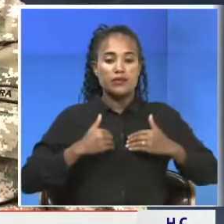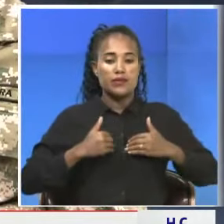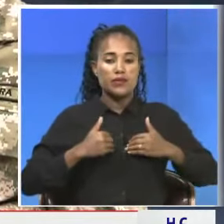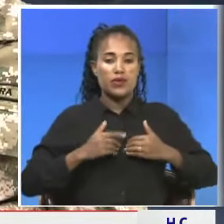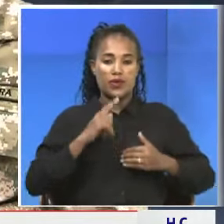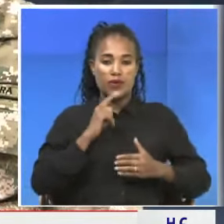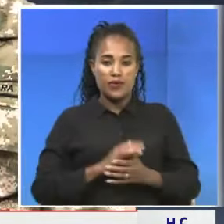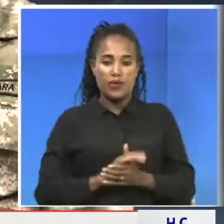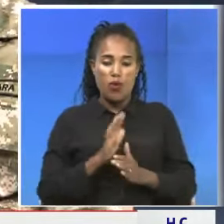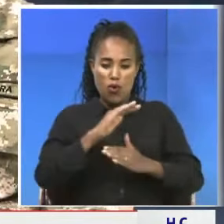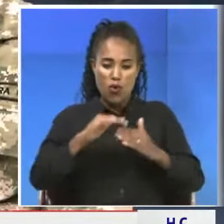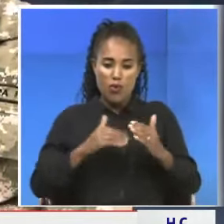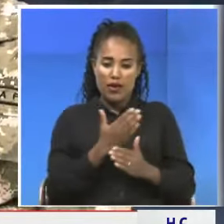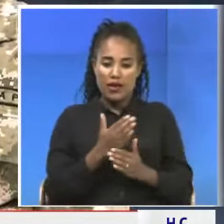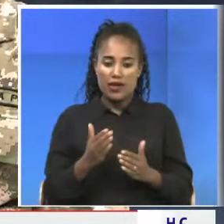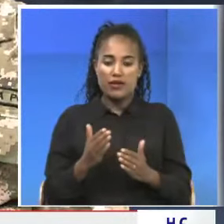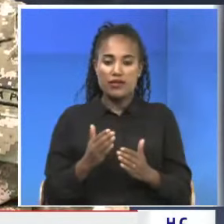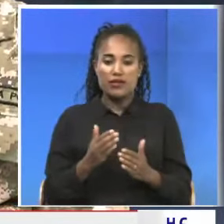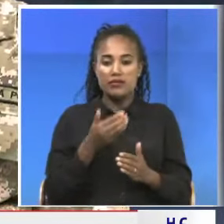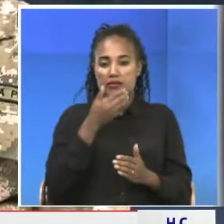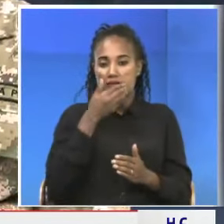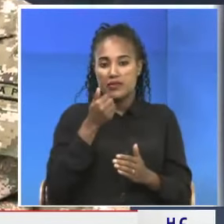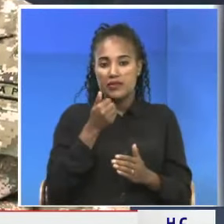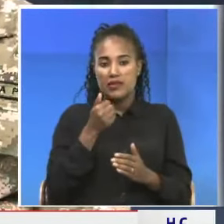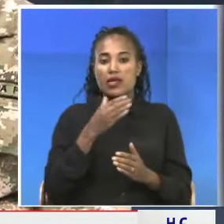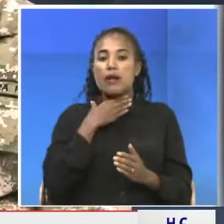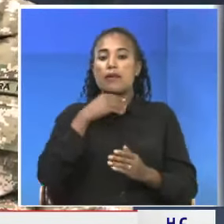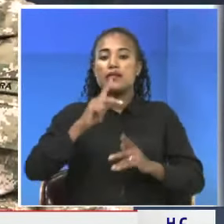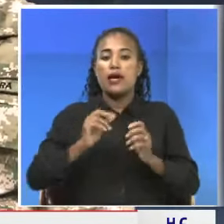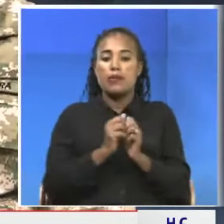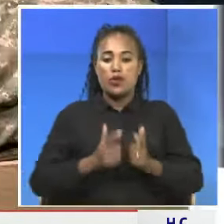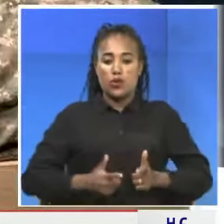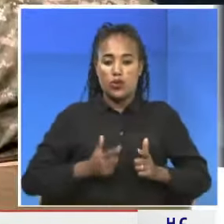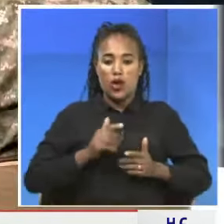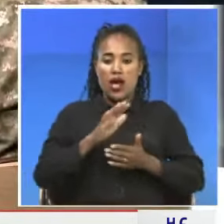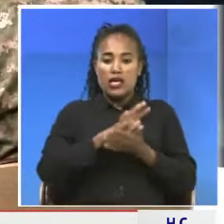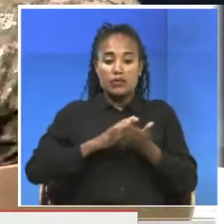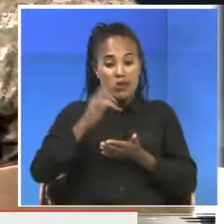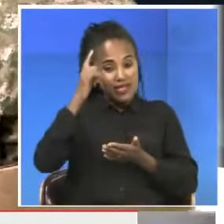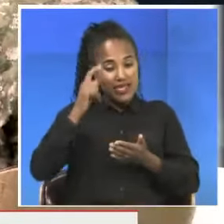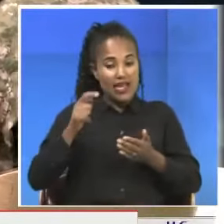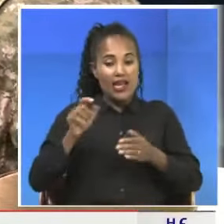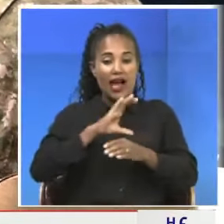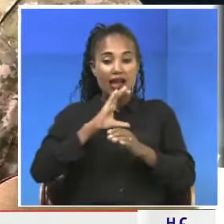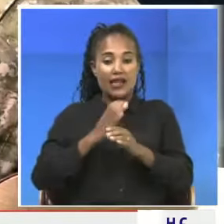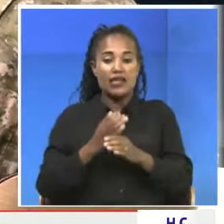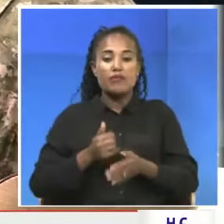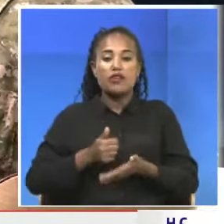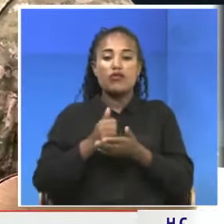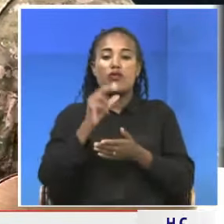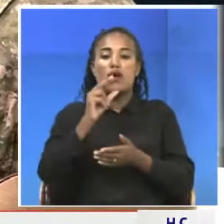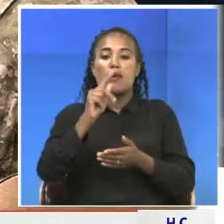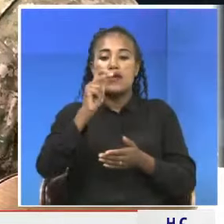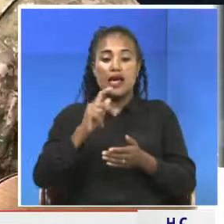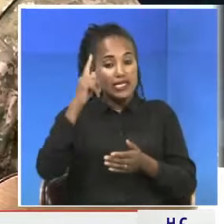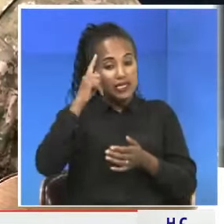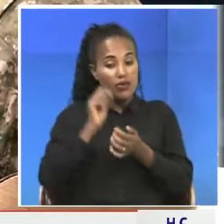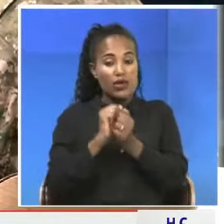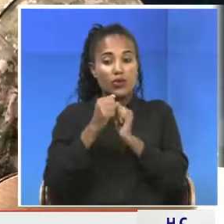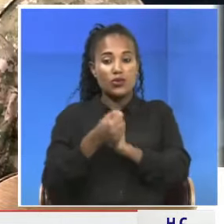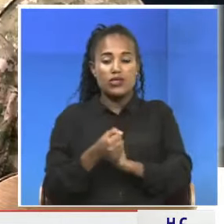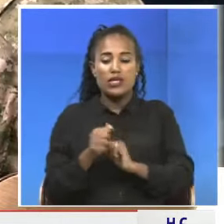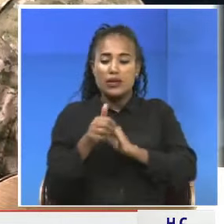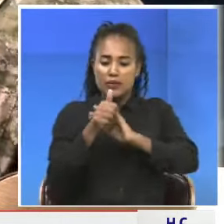ነው ሁሉም ነገር መልክ የሚይዘው። የአማራ ህዝብ አብረውት እየኖሩ አሸባሪውን የትግራይ ወራሪ ኃይል ለሚደግፉ ባንዳዎችና